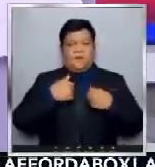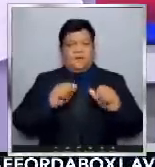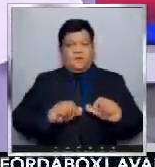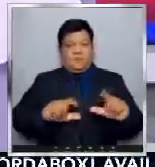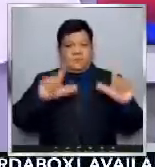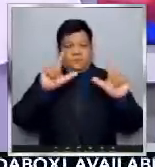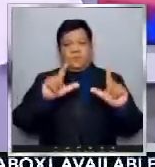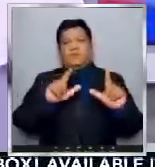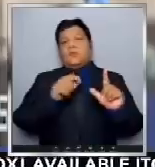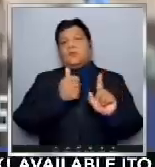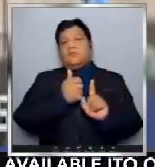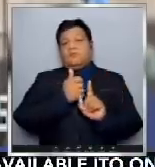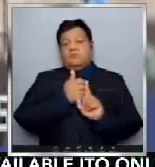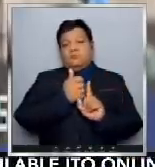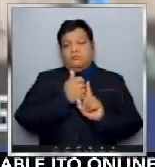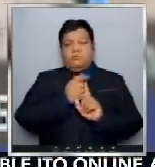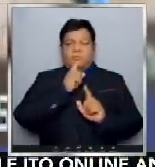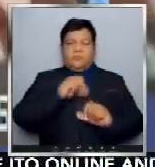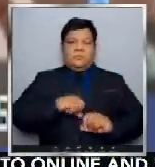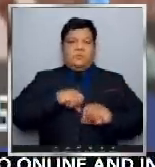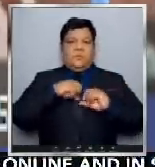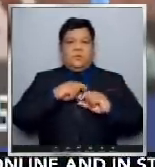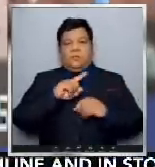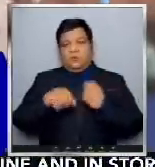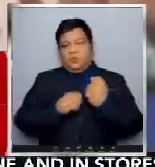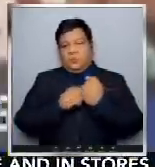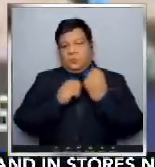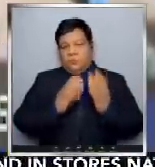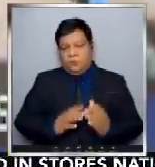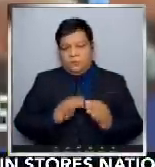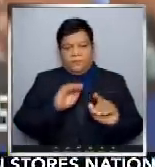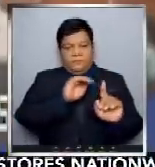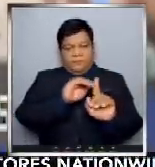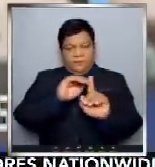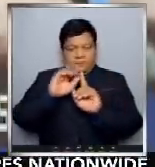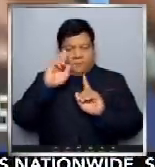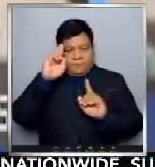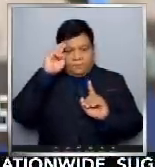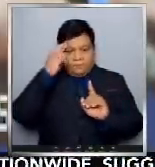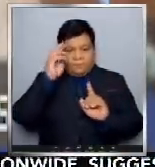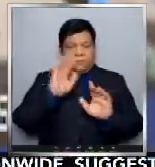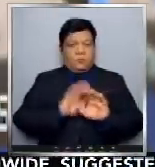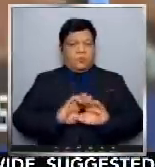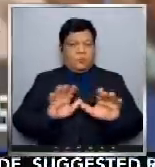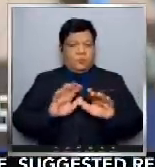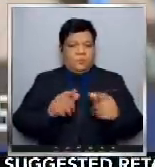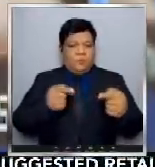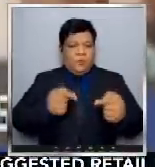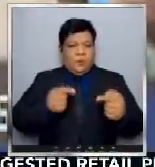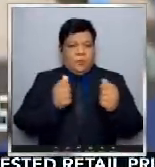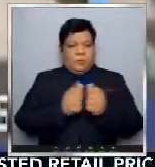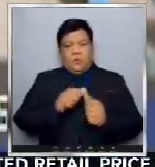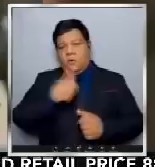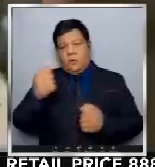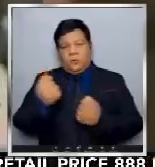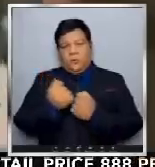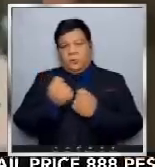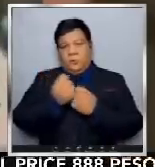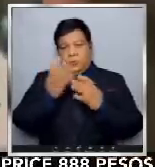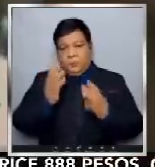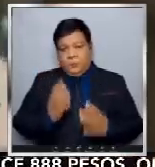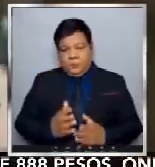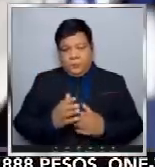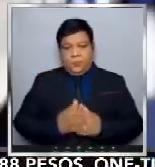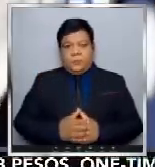ang kanyang mga taga-suportang nakinig daw sa kanyang paalala na huwag makikipag-away sa mga taga-suporta ng ibang kandidato.